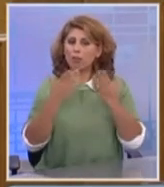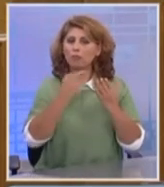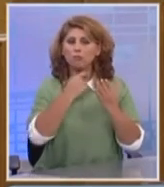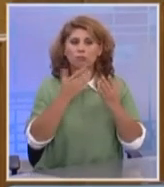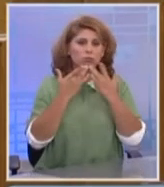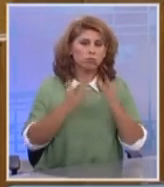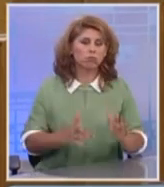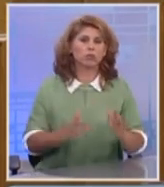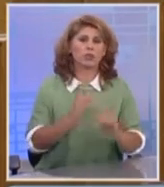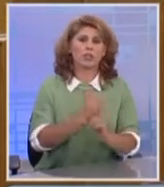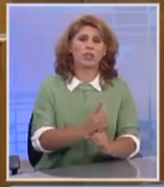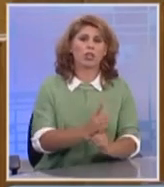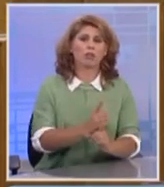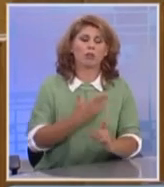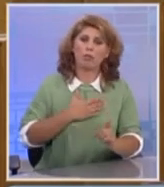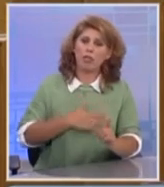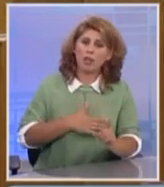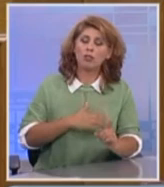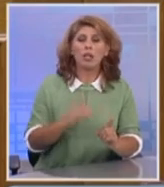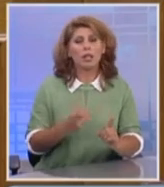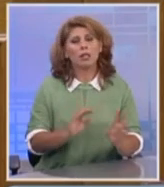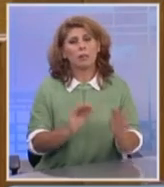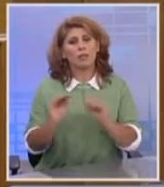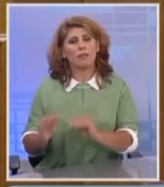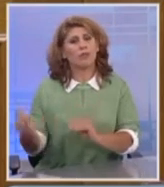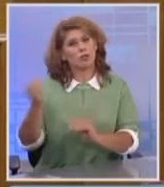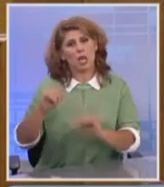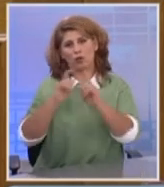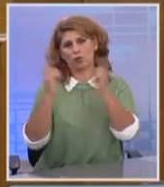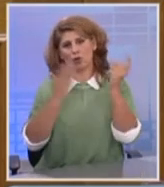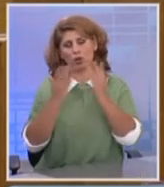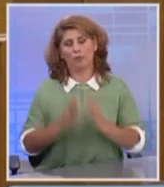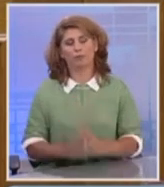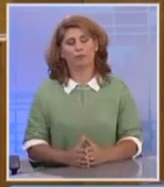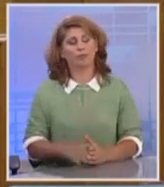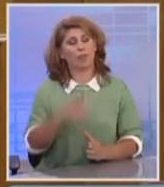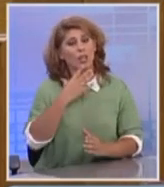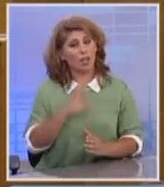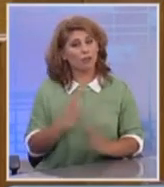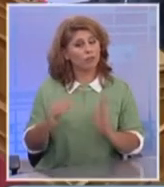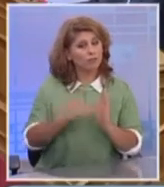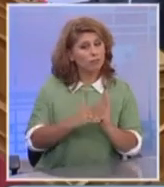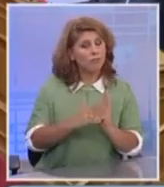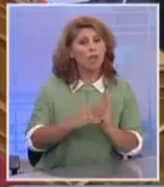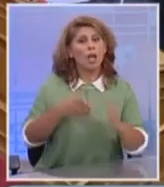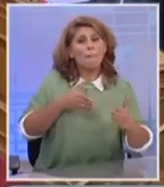να εγκαταλείπουν την ειδικότητα που επιθυμούν ή να μεταφέρονται σε άλλο σχολείο. Γι' αυτό βάζεται